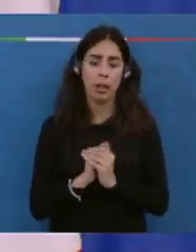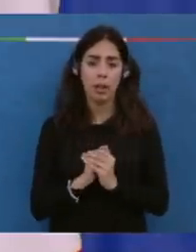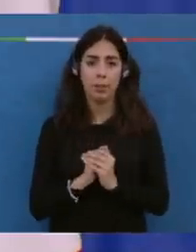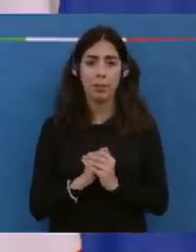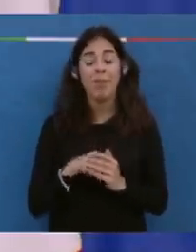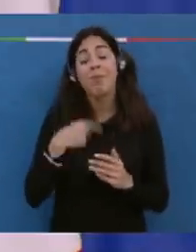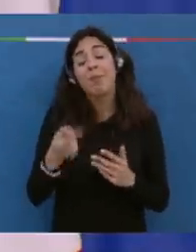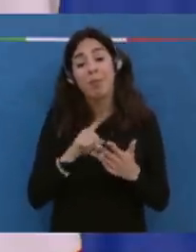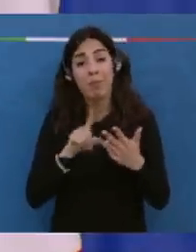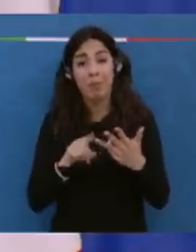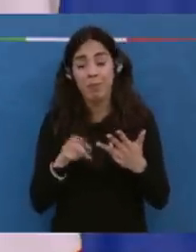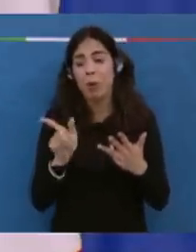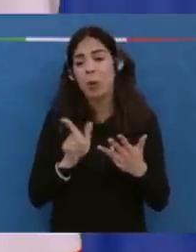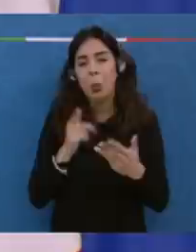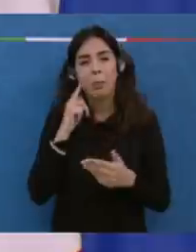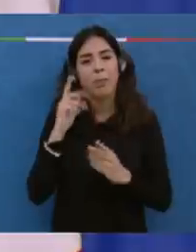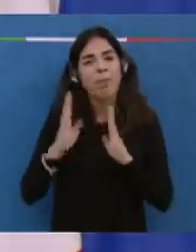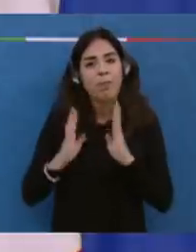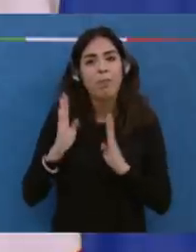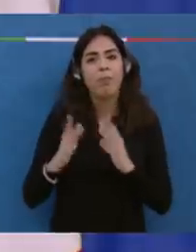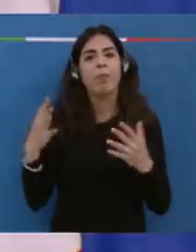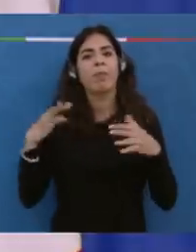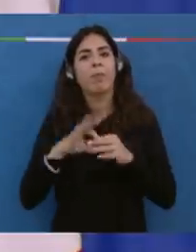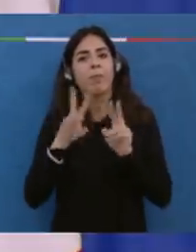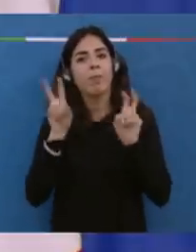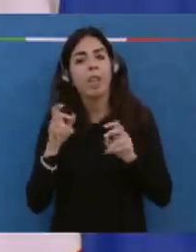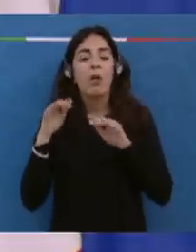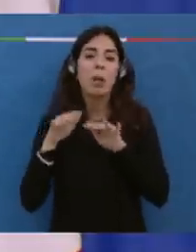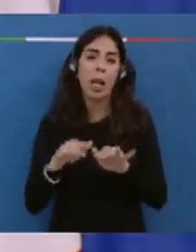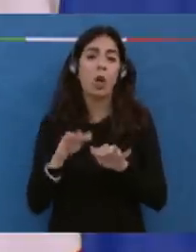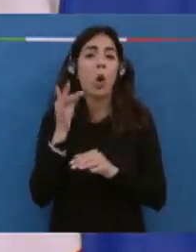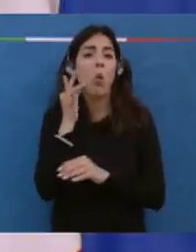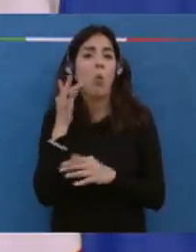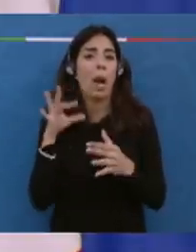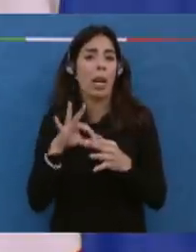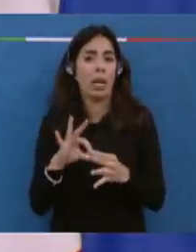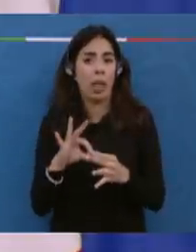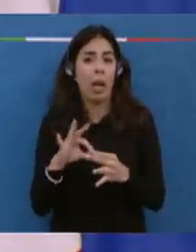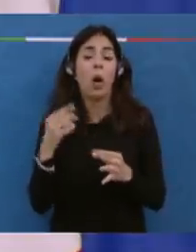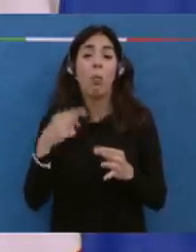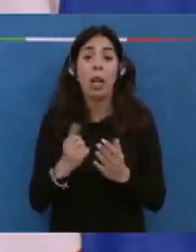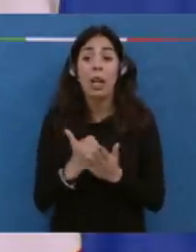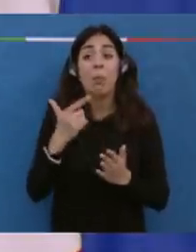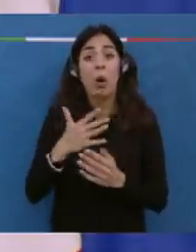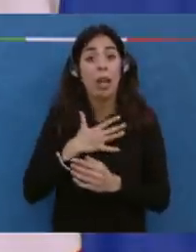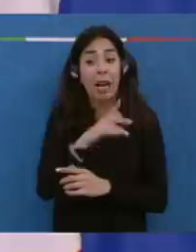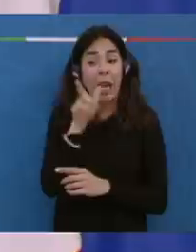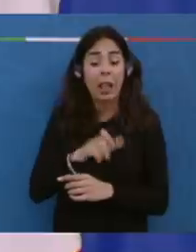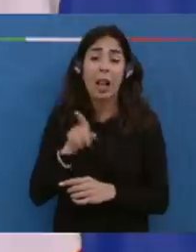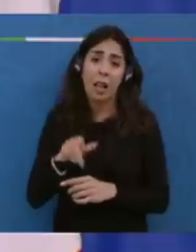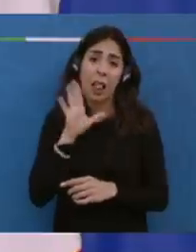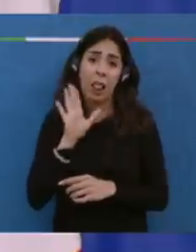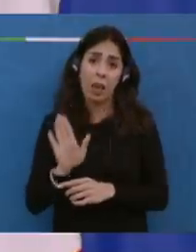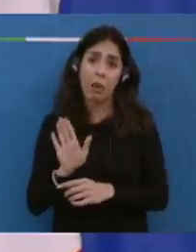umanitari questi rappresentano una priorità per l'italia ma anche per la libia abbiamo preso in esame il